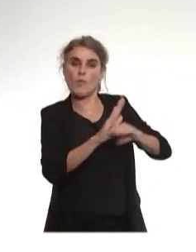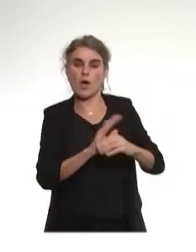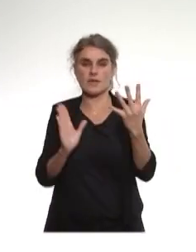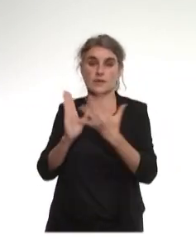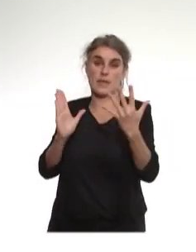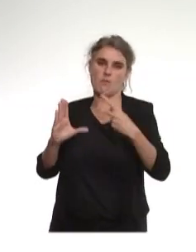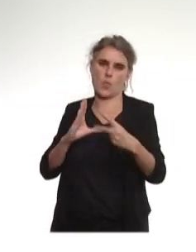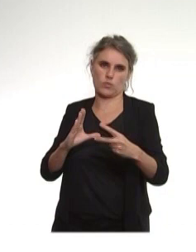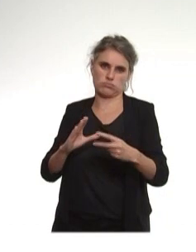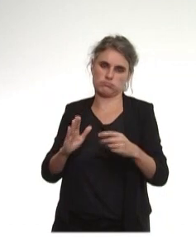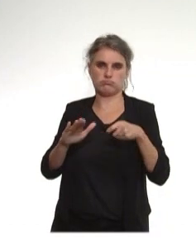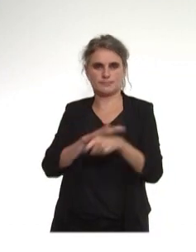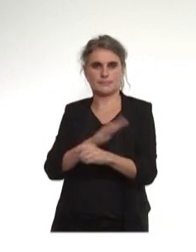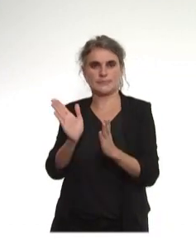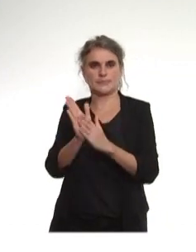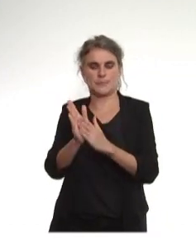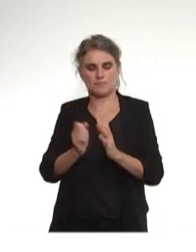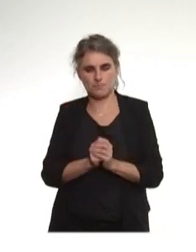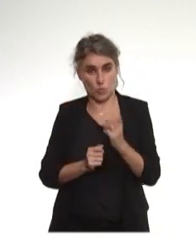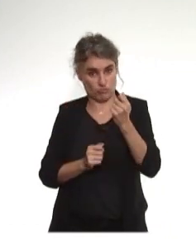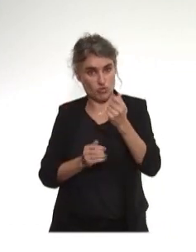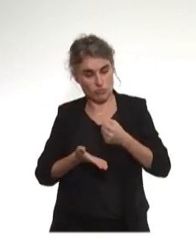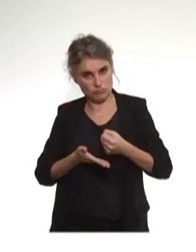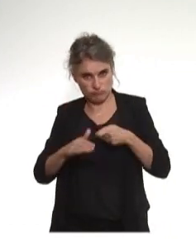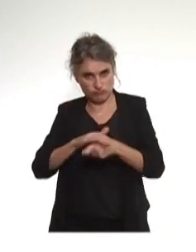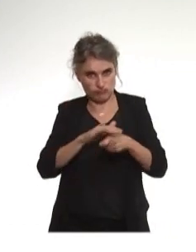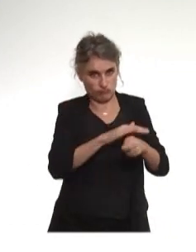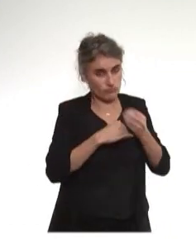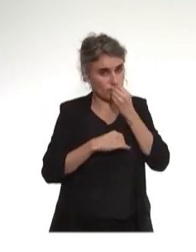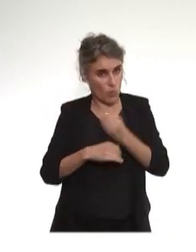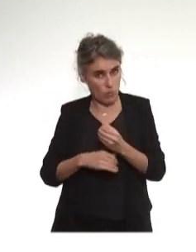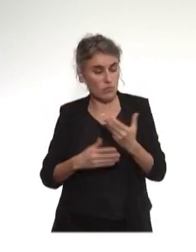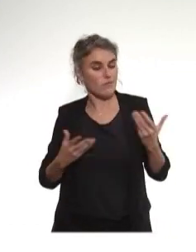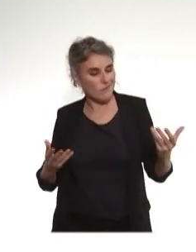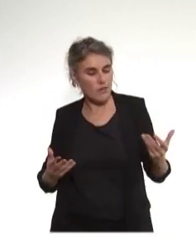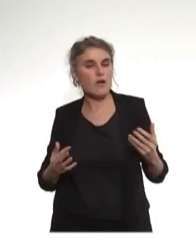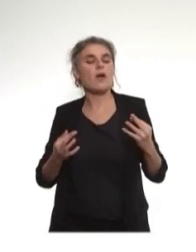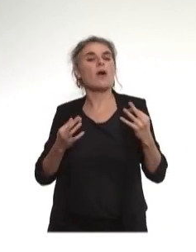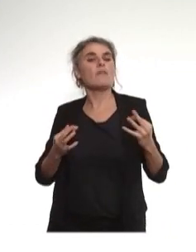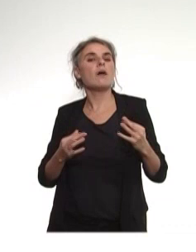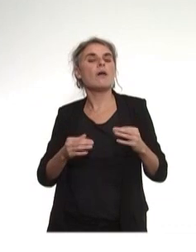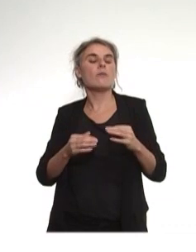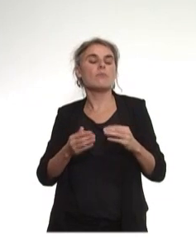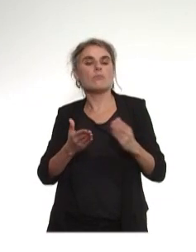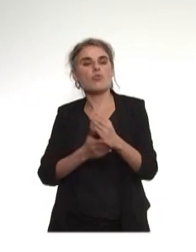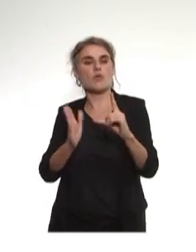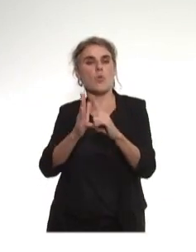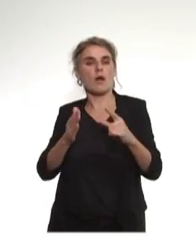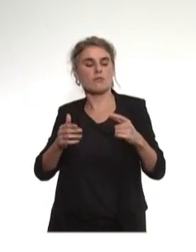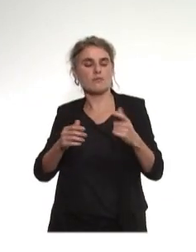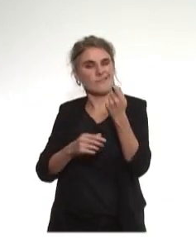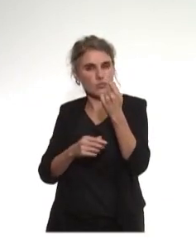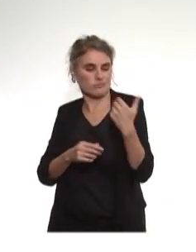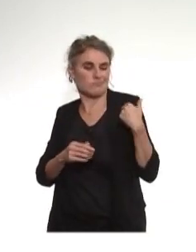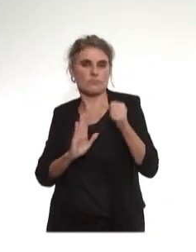au-delà de ces soutiens financiers qui ont déjà été votée dans le projet de loi de finances rectificative de juillet donc c'est tout de suite disponible